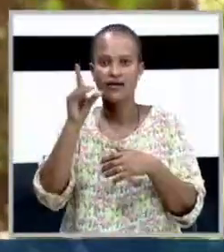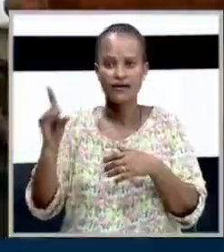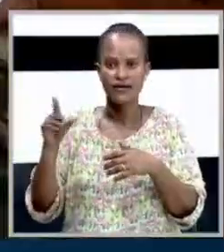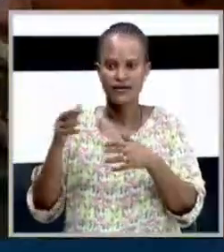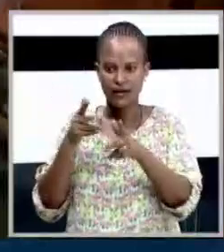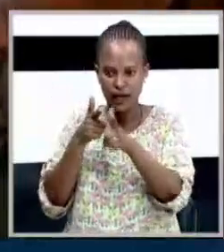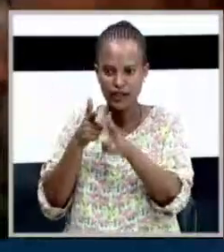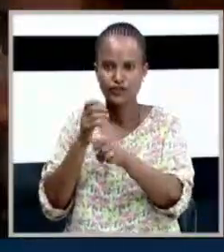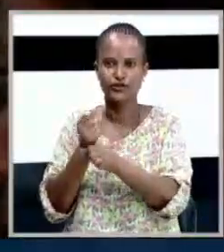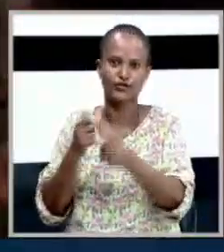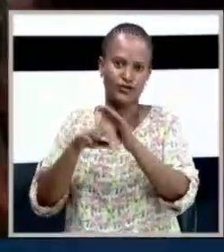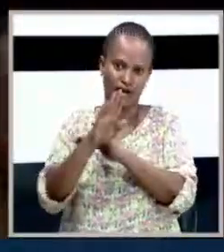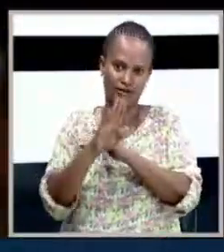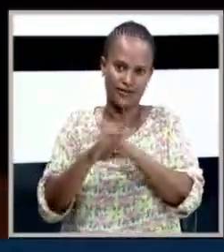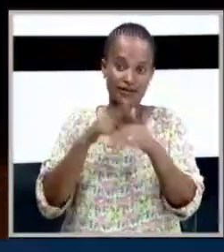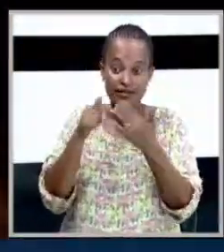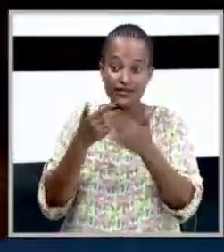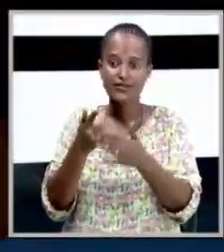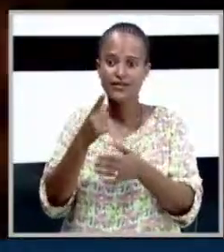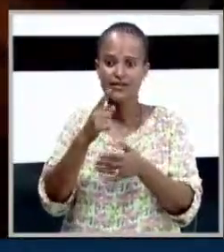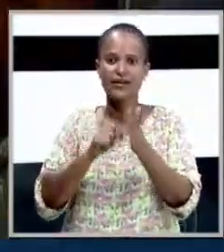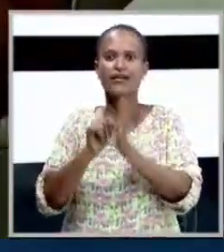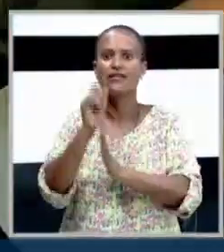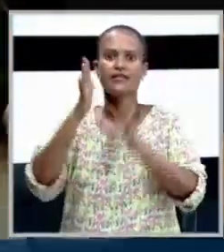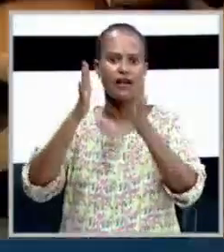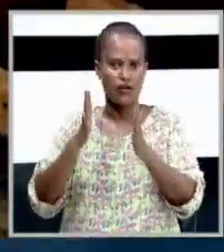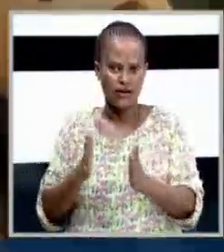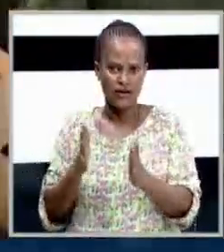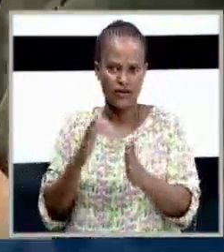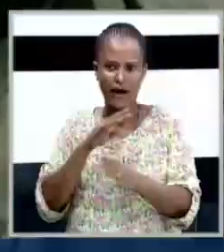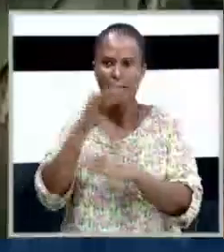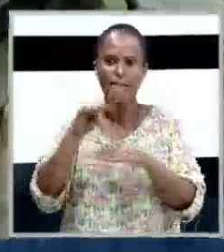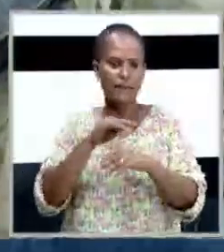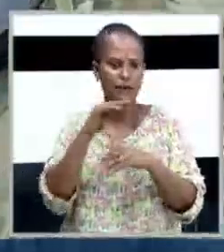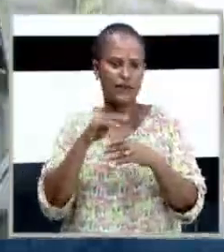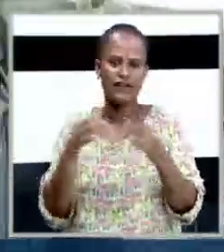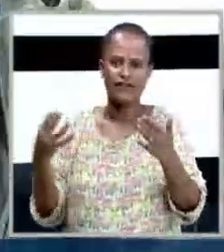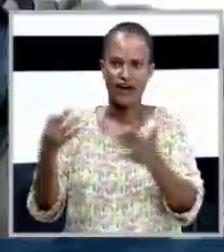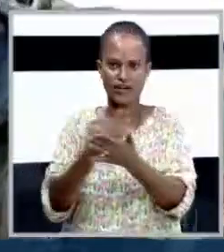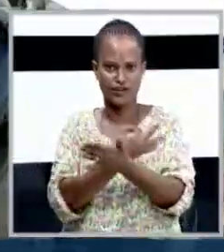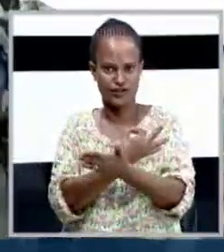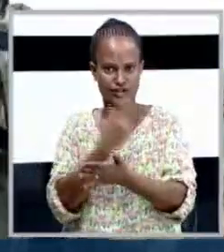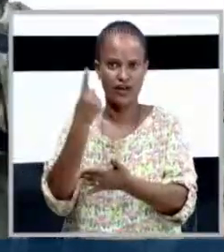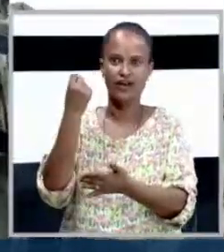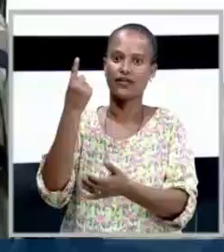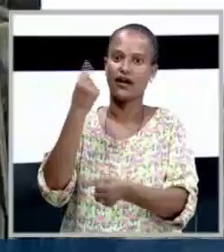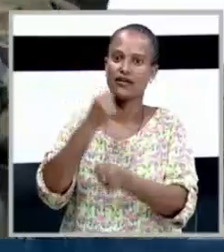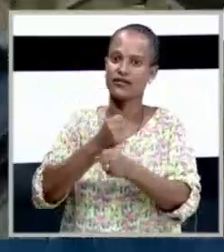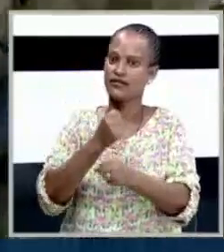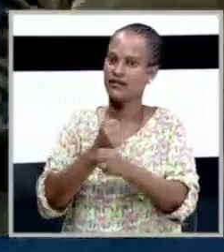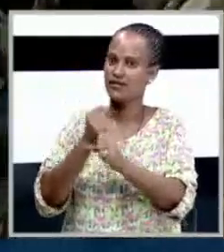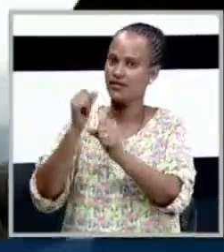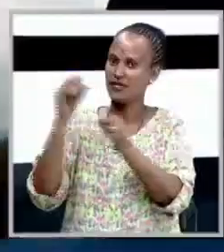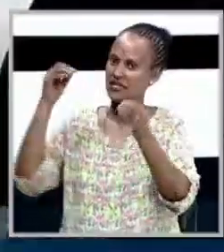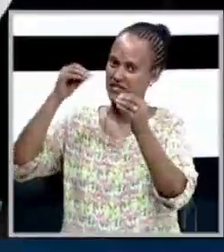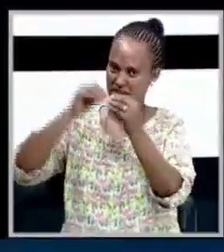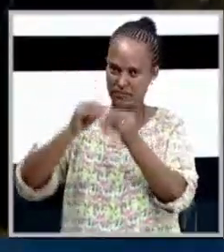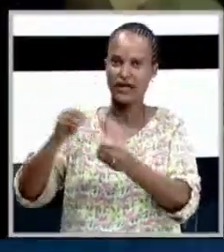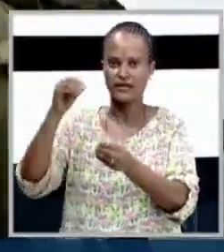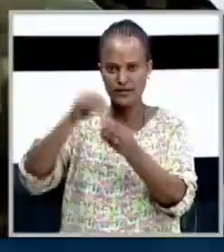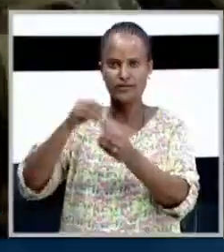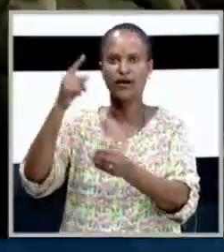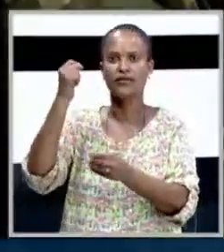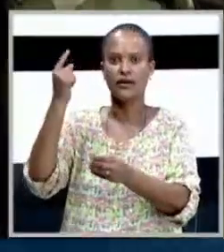ዝኣቱ ስለዚ እቲ ትግረዋይ ኣብ በቢ ምዕራፉስ ካሊእ ሓድሽ እንደገና ታሪክ ዝሰርሕ ዝድመር